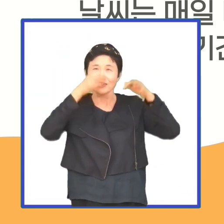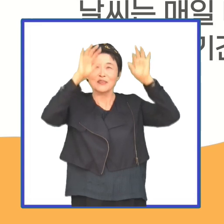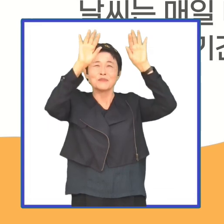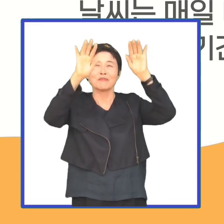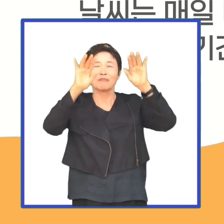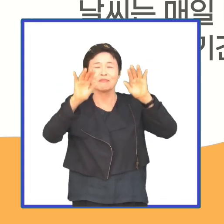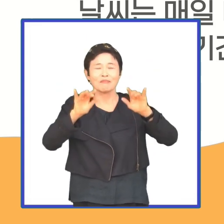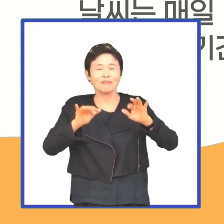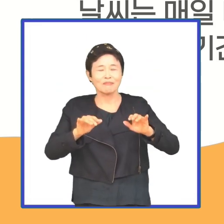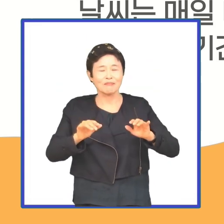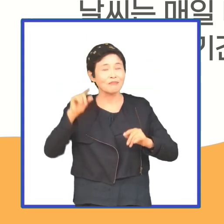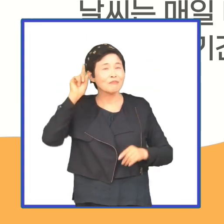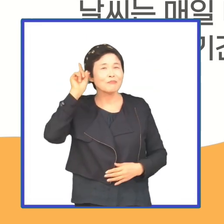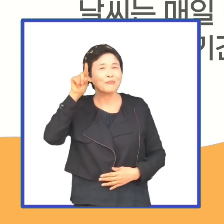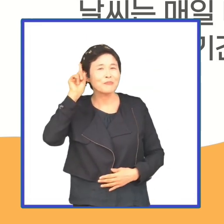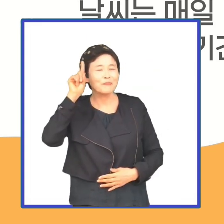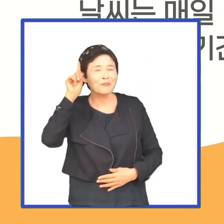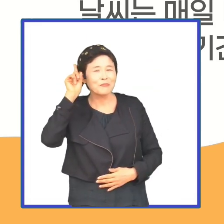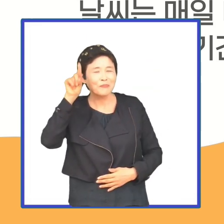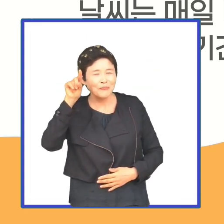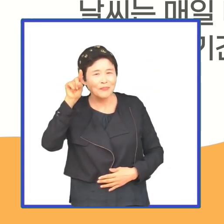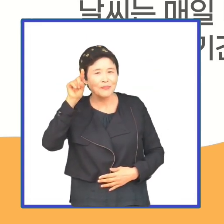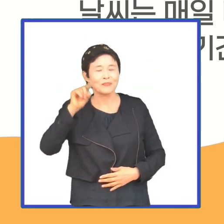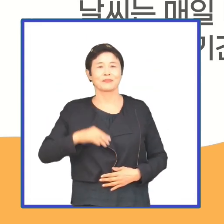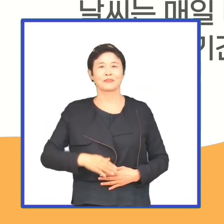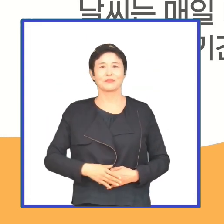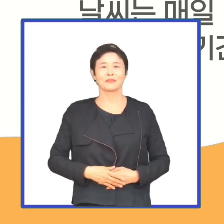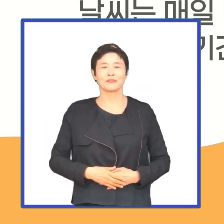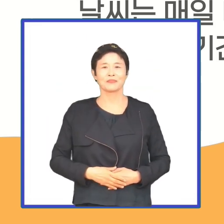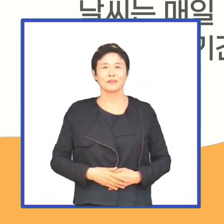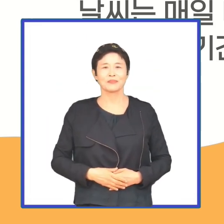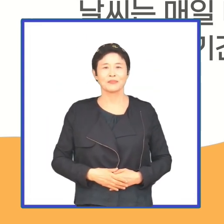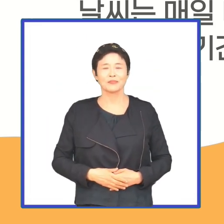같이 매일매일의 기상 변화예요.